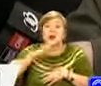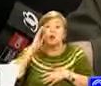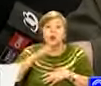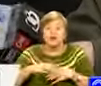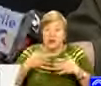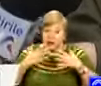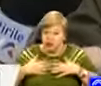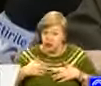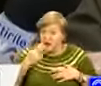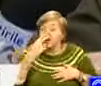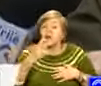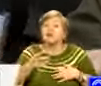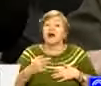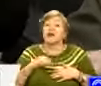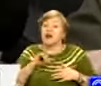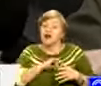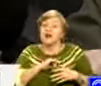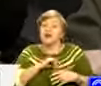și acest lucru. Dar în privința